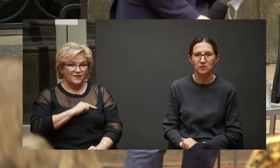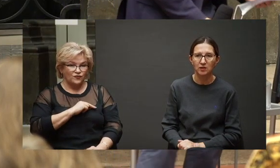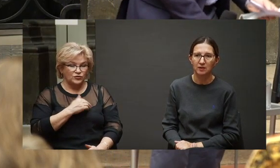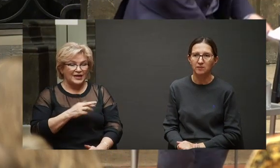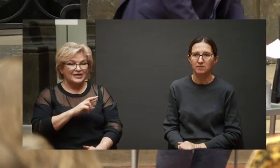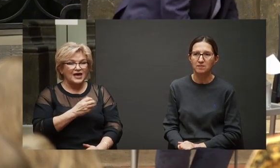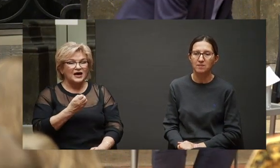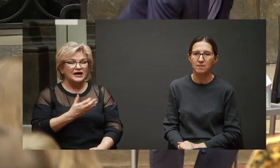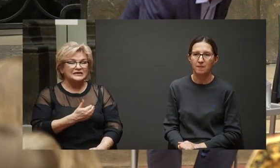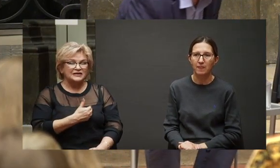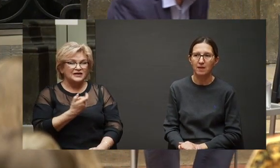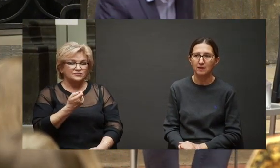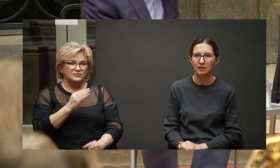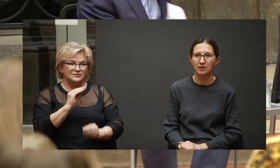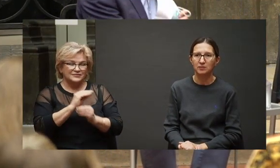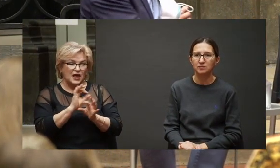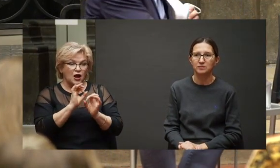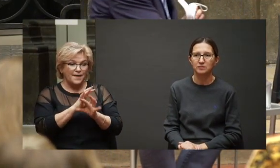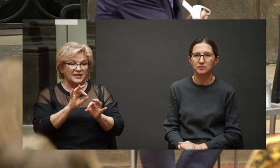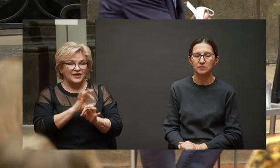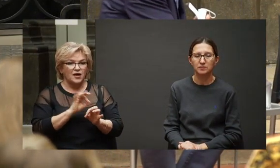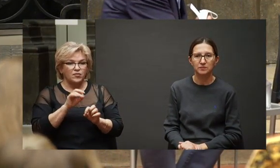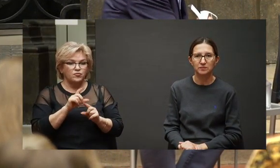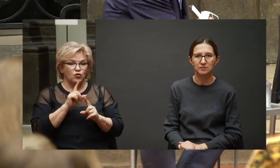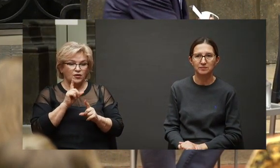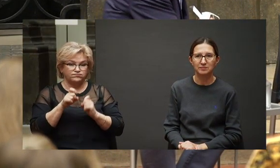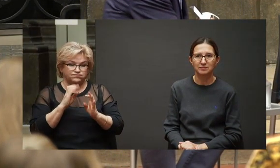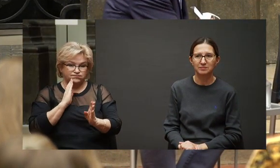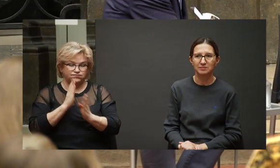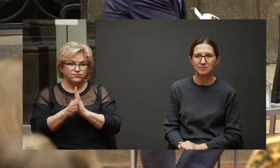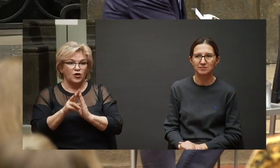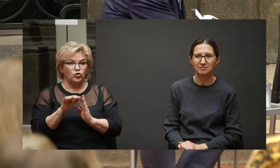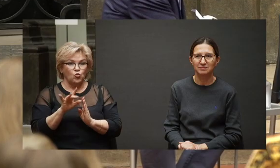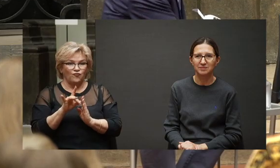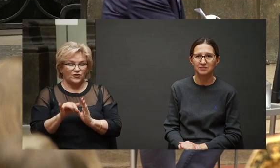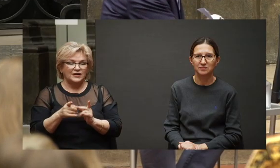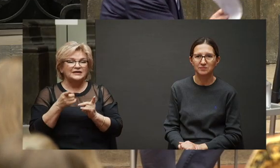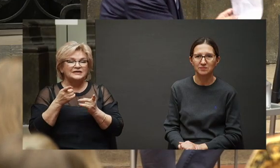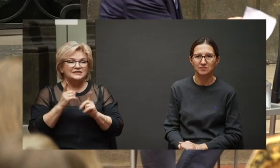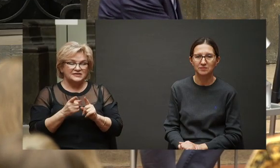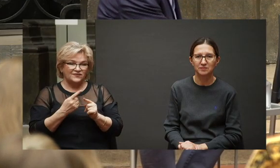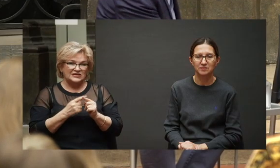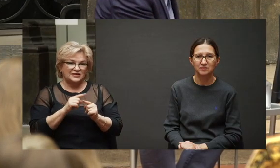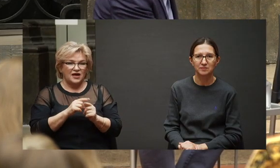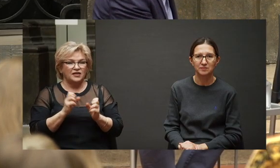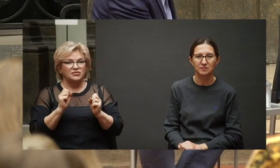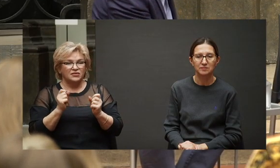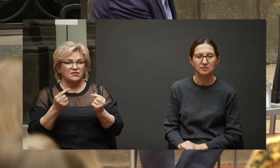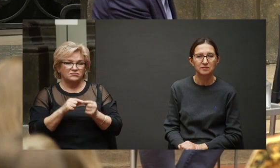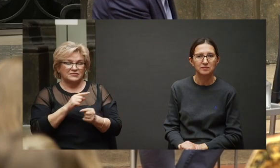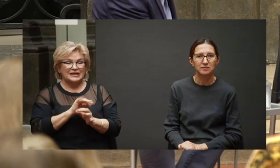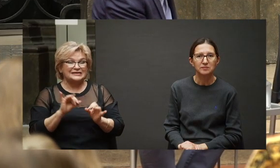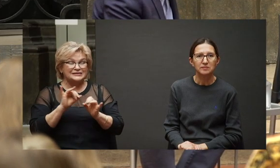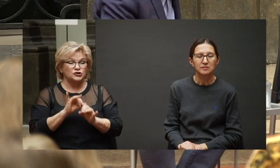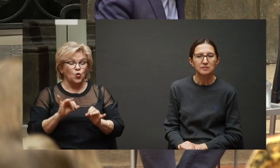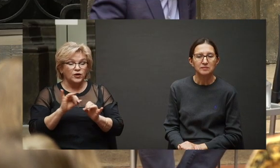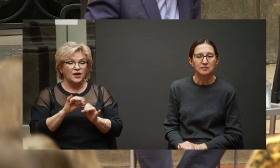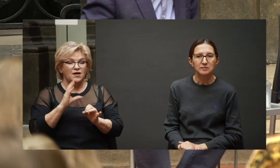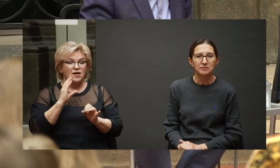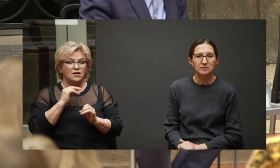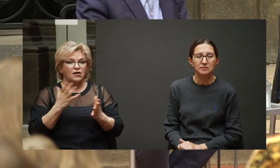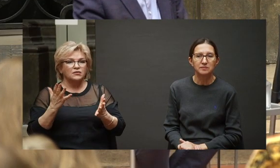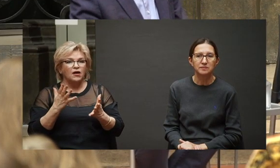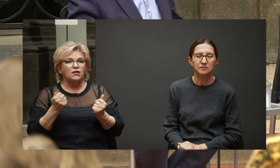просто хотела маленький комментарий по поводу пробега по Лувру. Действительно, это вот как раз та история, когда